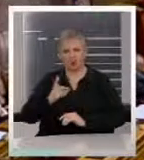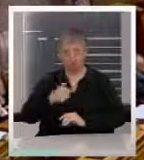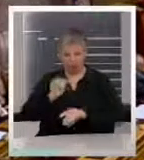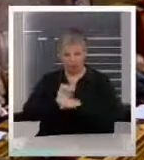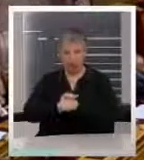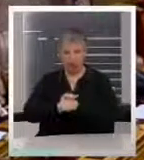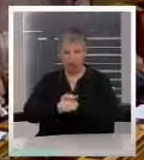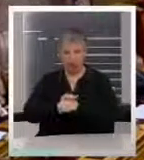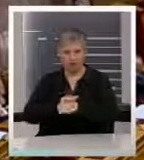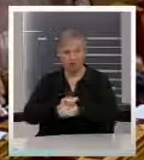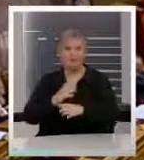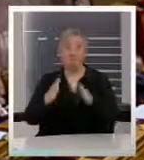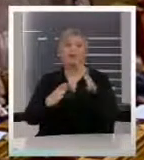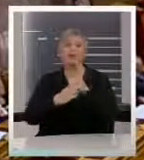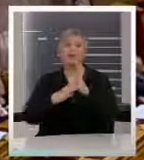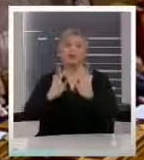Πρώτον,